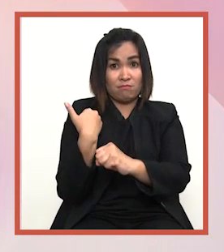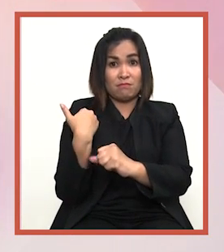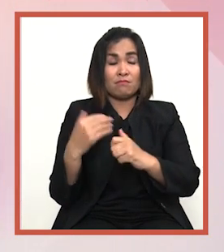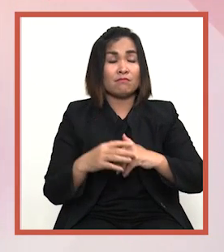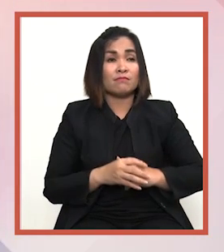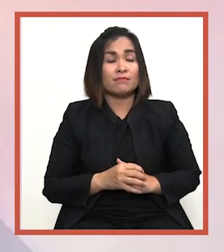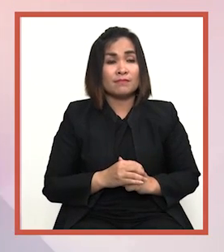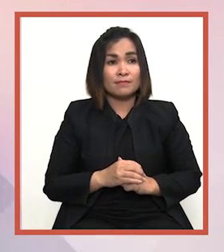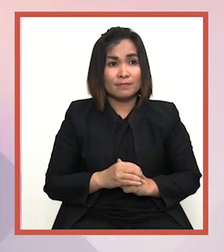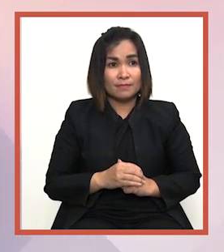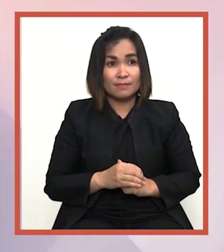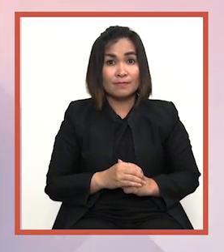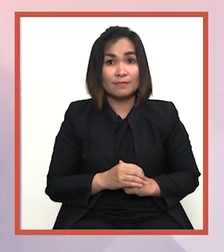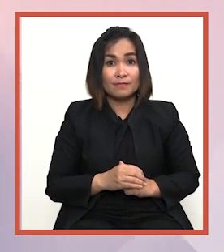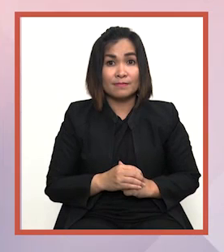ะครับ